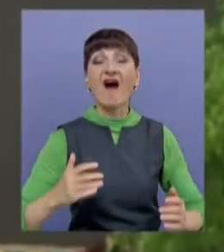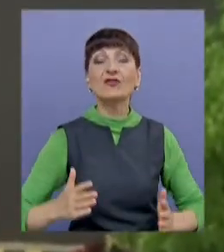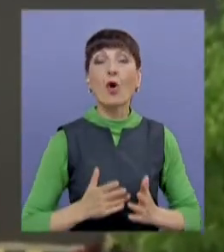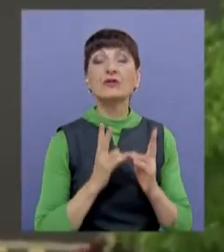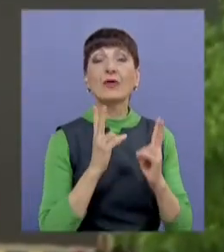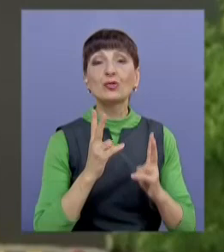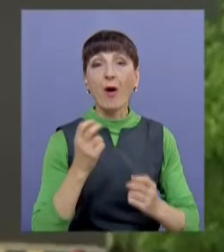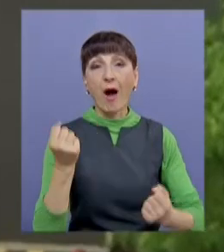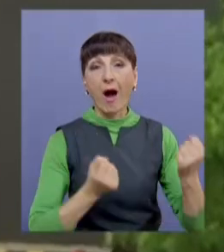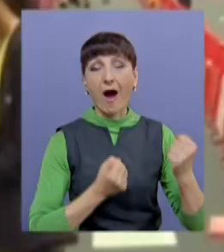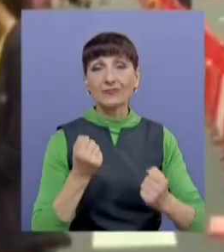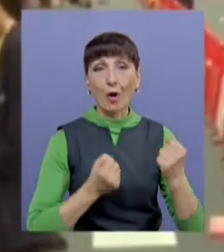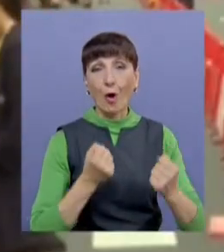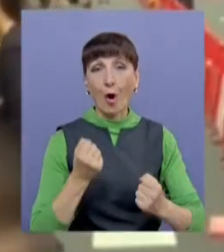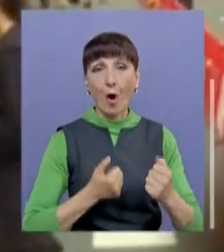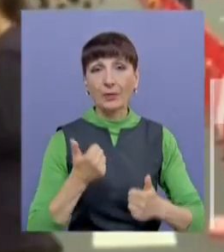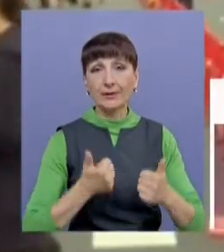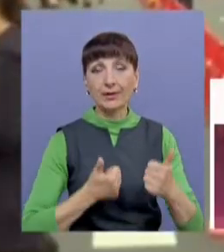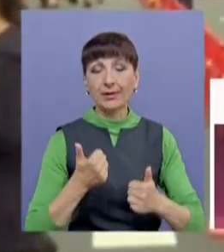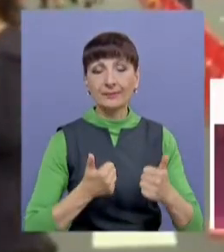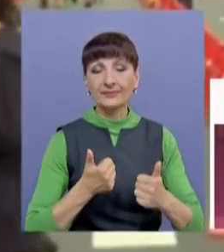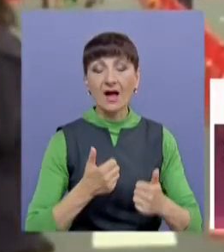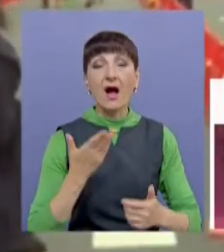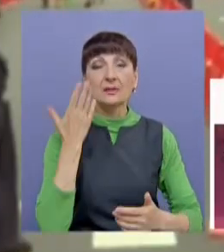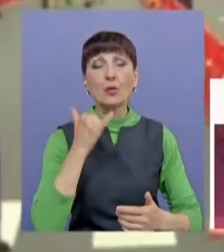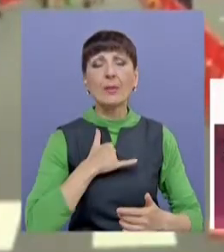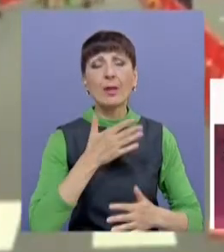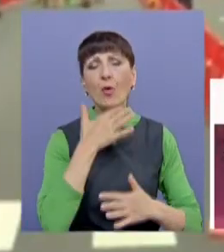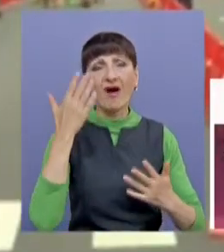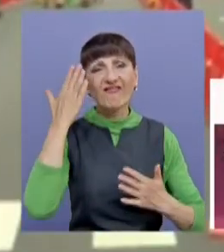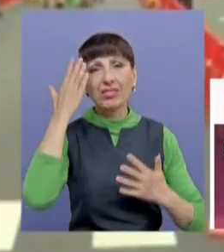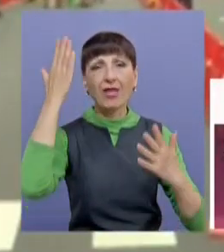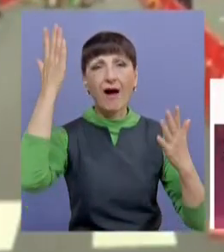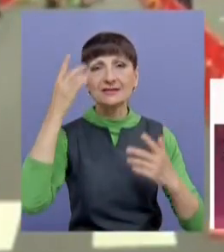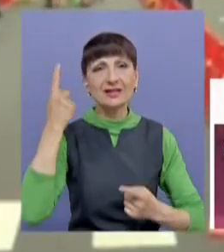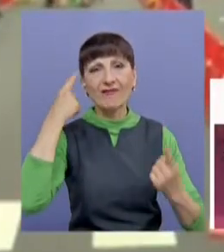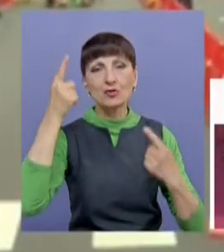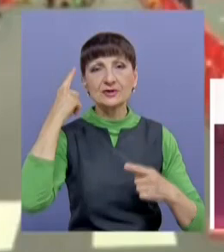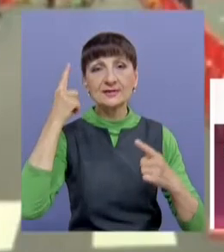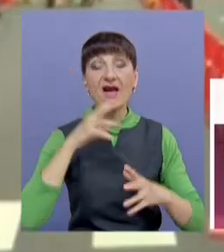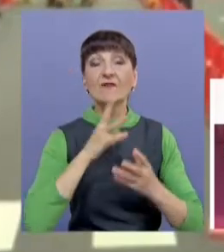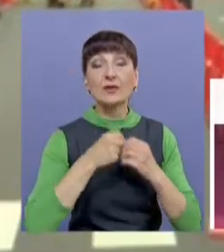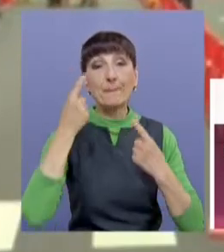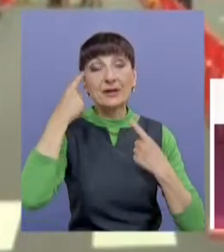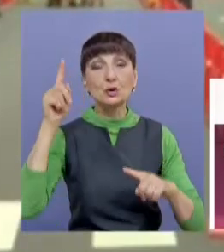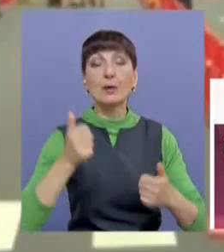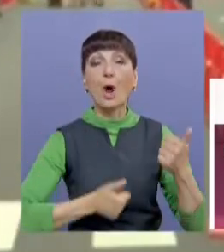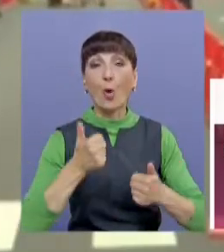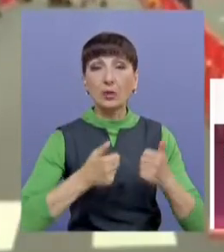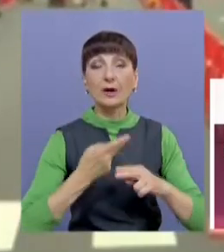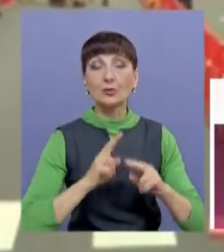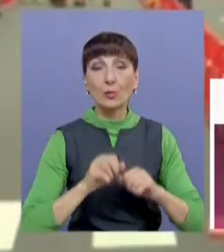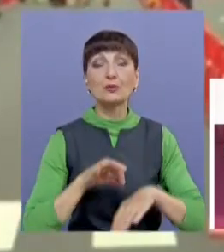его автогонки на выносливость. Тогда у меня было много фантазий и творческих идей. В итоге я придумал гонку, которую